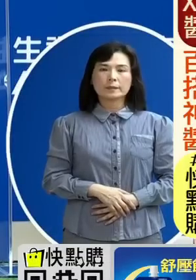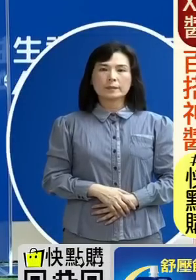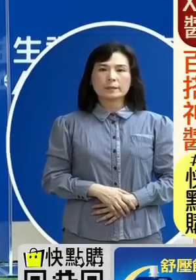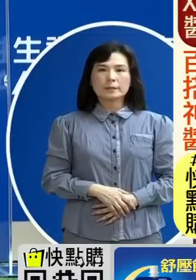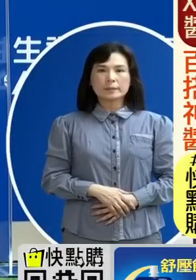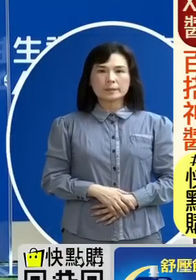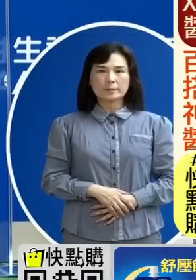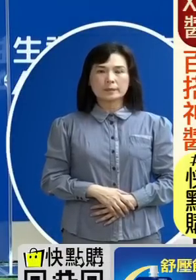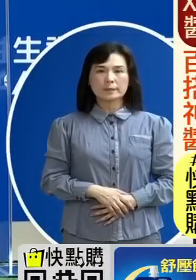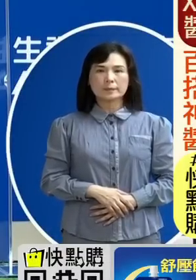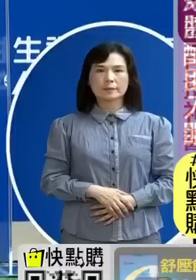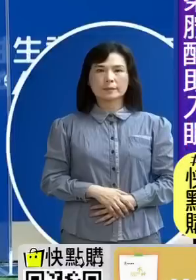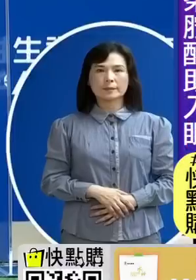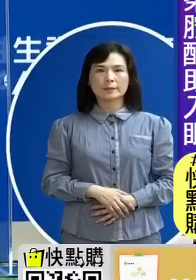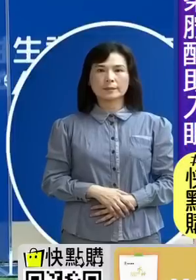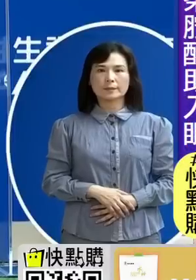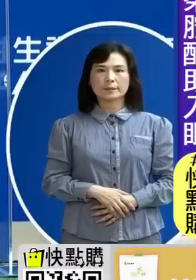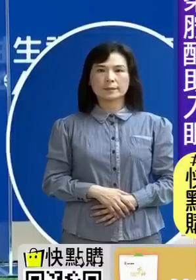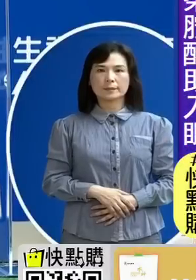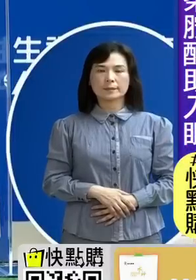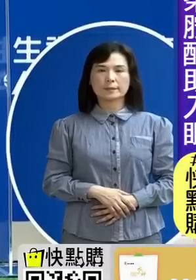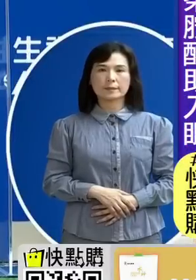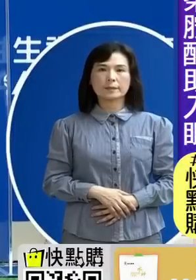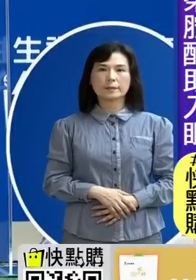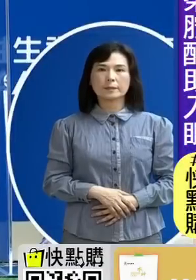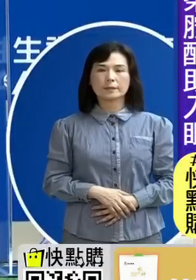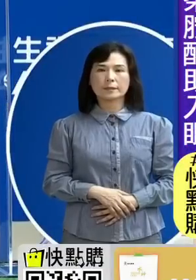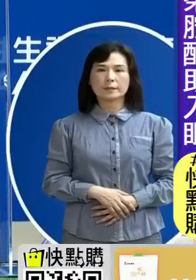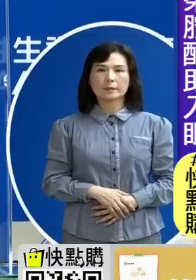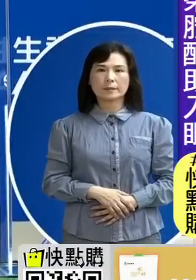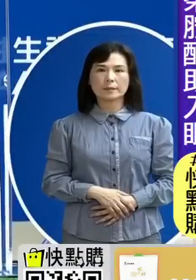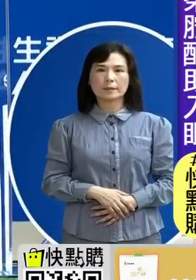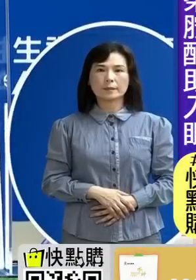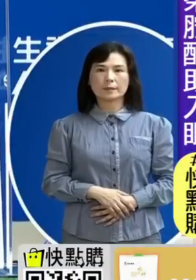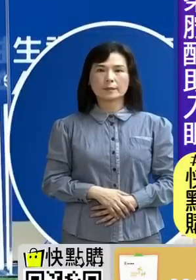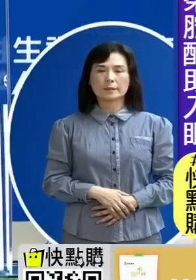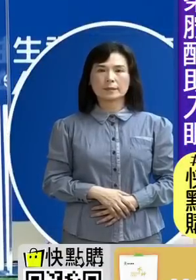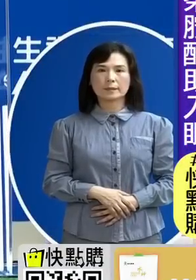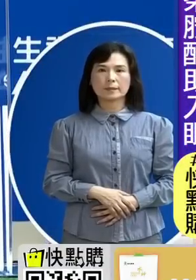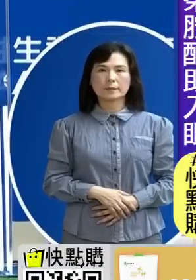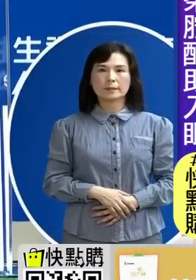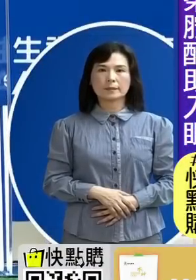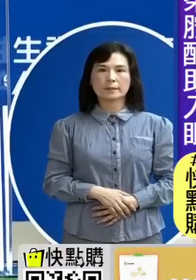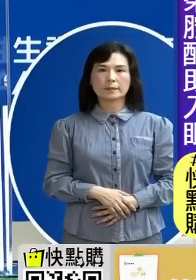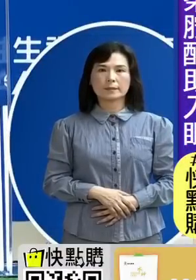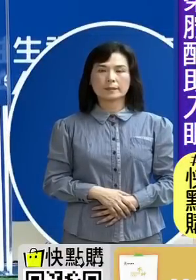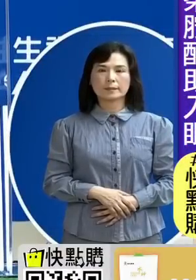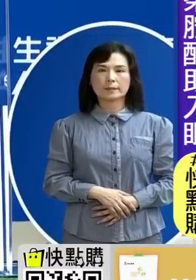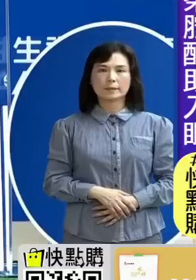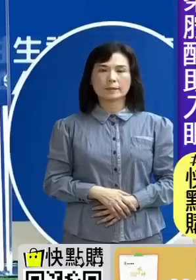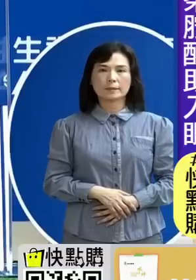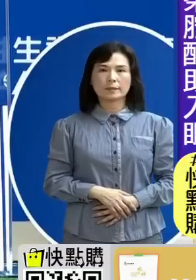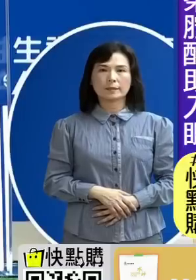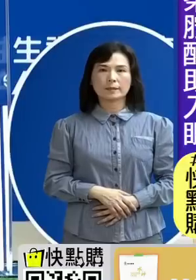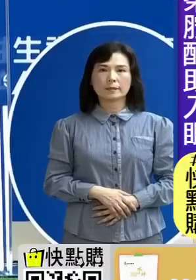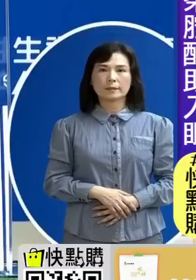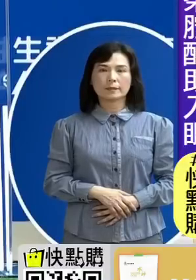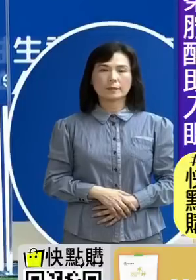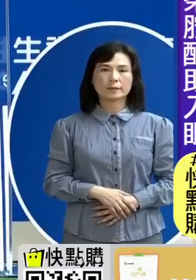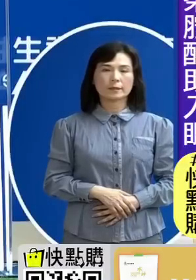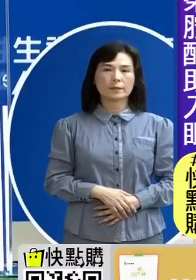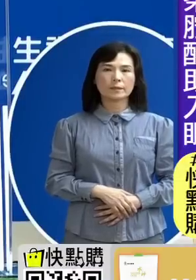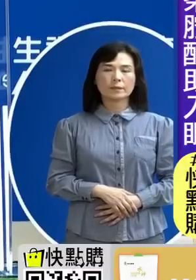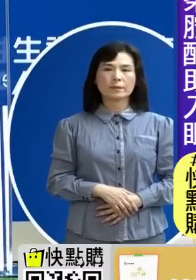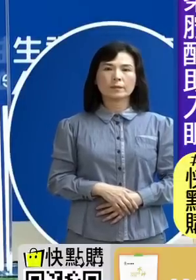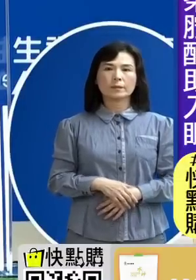么去了？他说：“哎，都是国民党让我们少了1700万的快筛。那杨志良署长要捐1000万快筛，你为什么